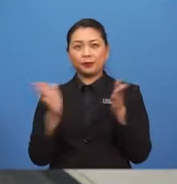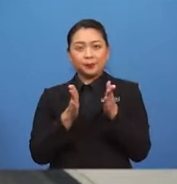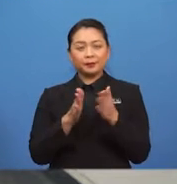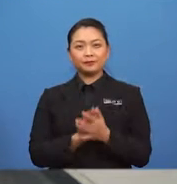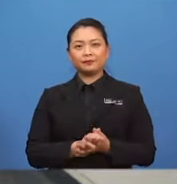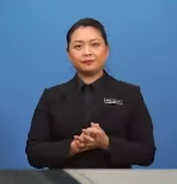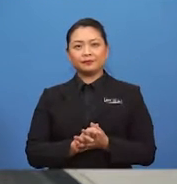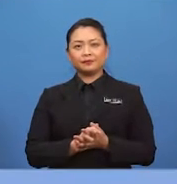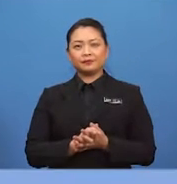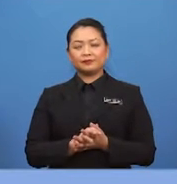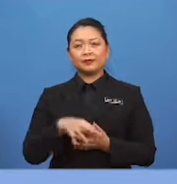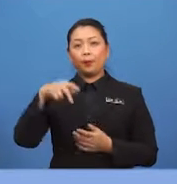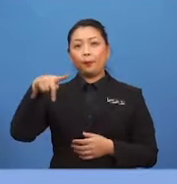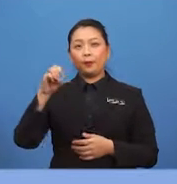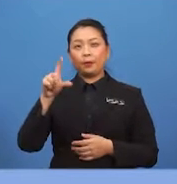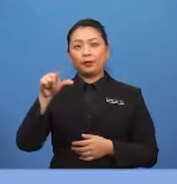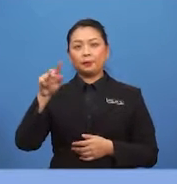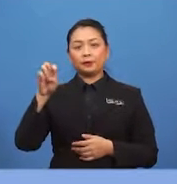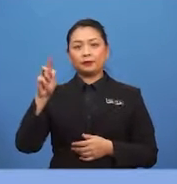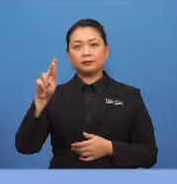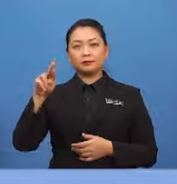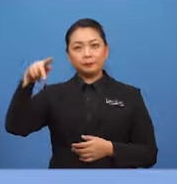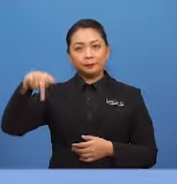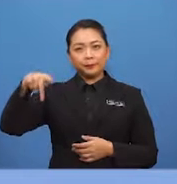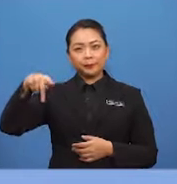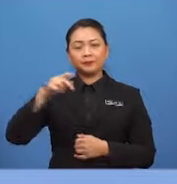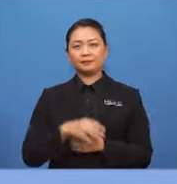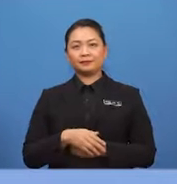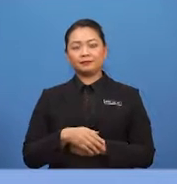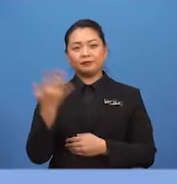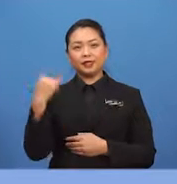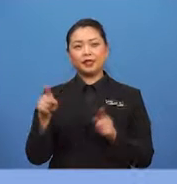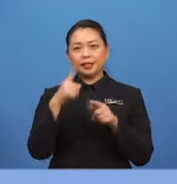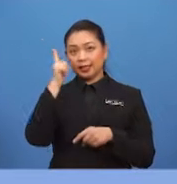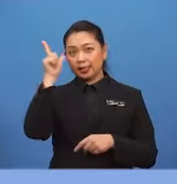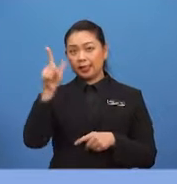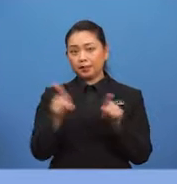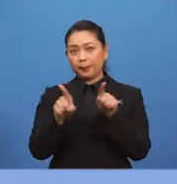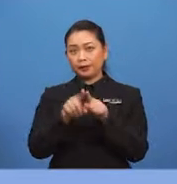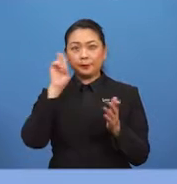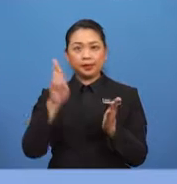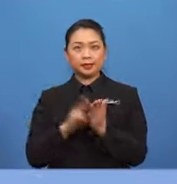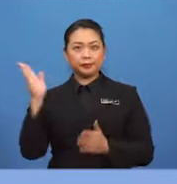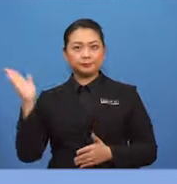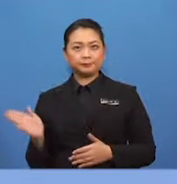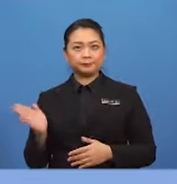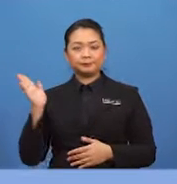seterusnya iaitu polimer. Mari kita lihat sama-sama rajah yang telah cikgu